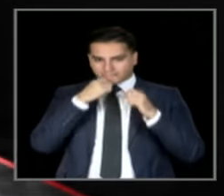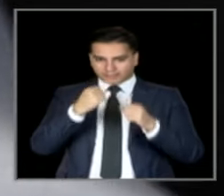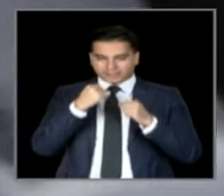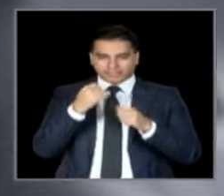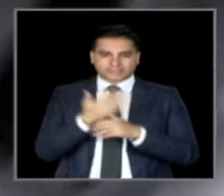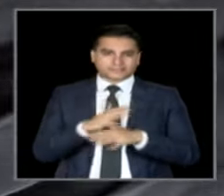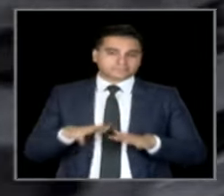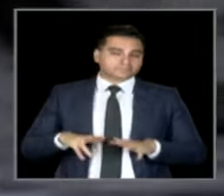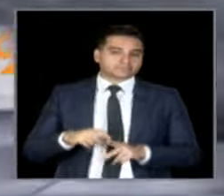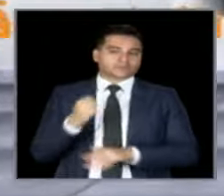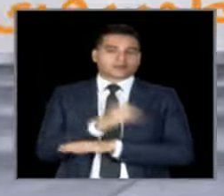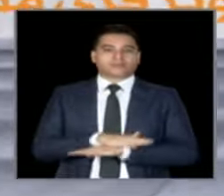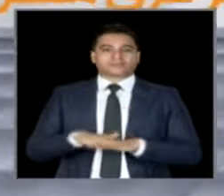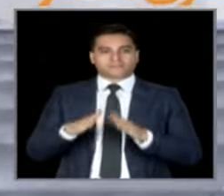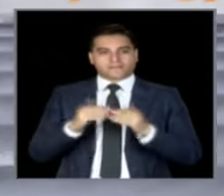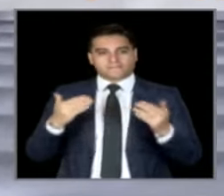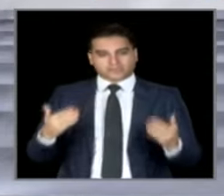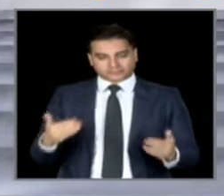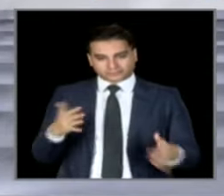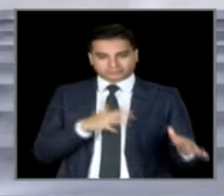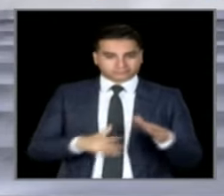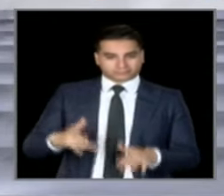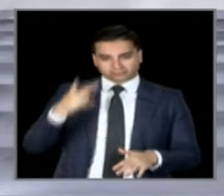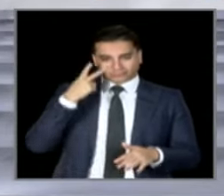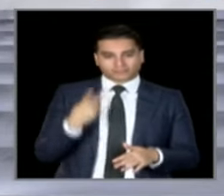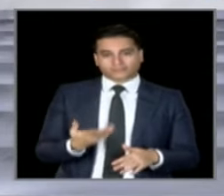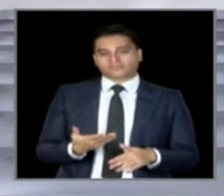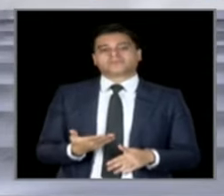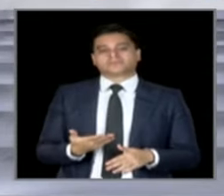17,590,000 جنيه من البنك الاهلي لتطوير الكره المصريه.